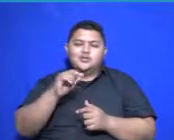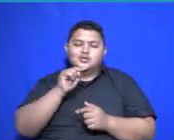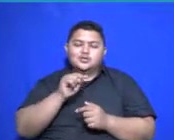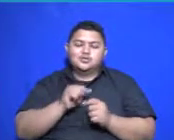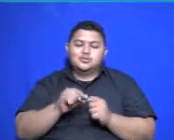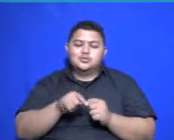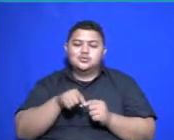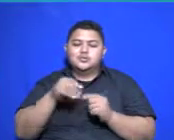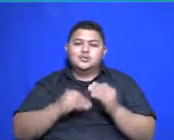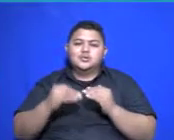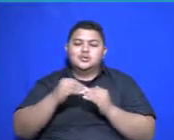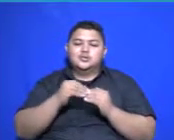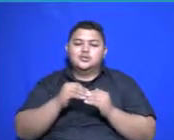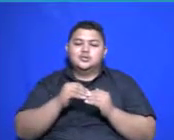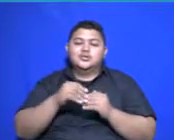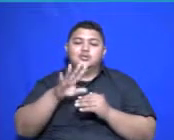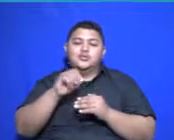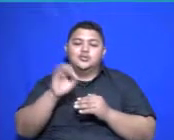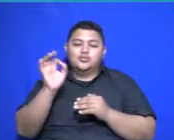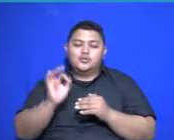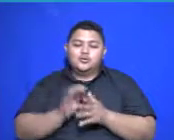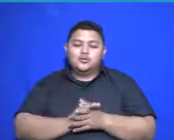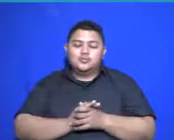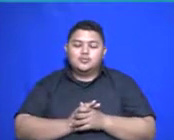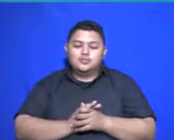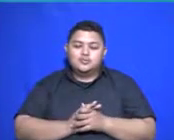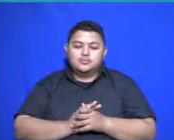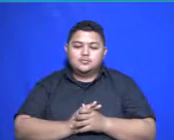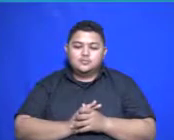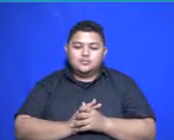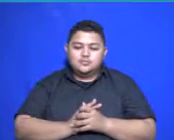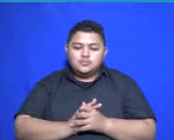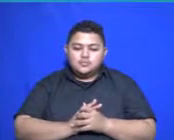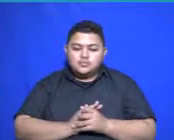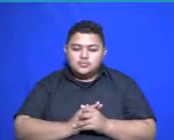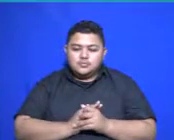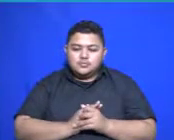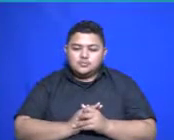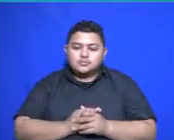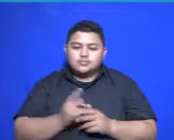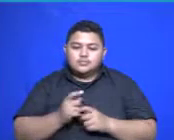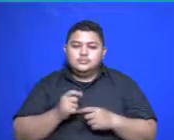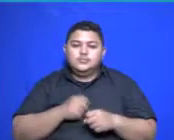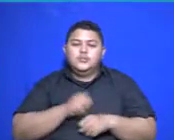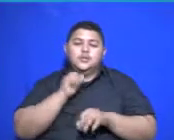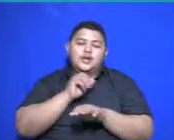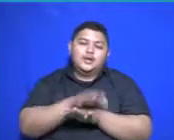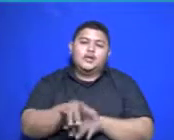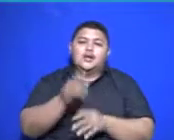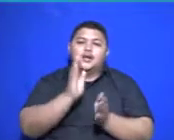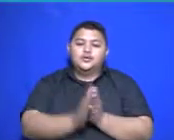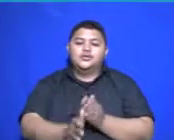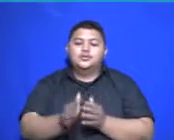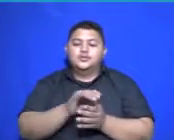serapannya masih di atas 90%. Dan dalam pelaksanaannya,